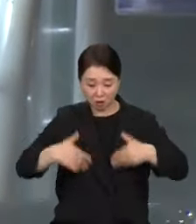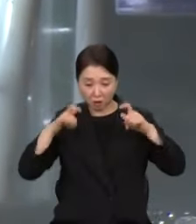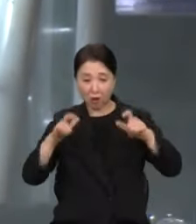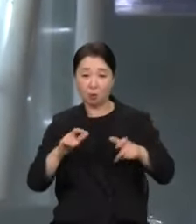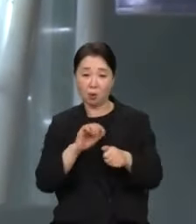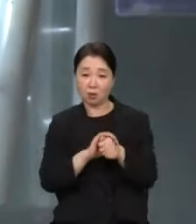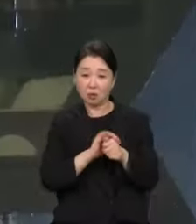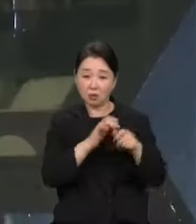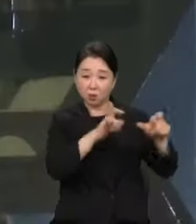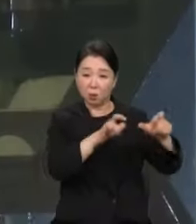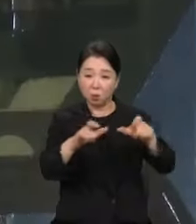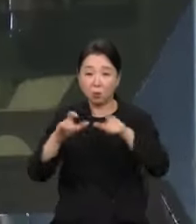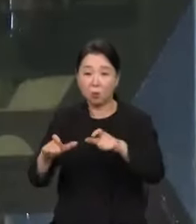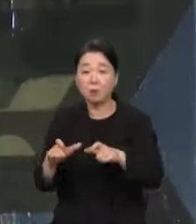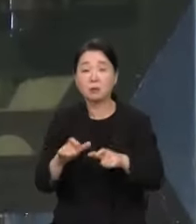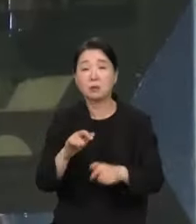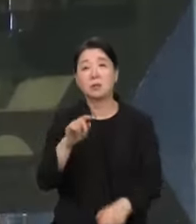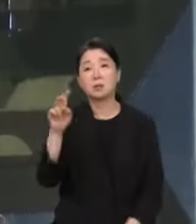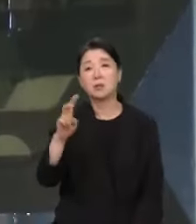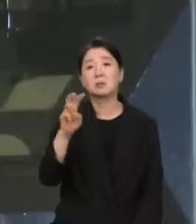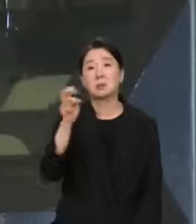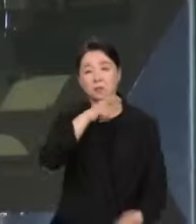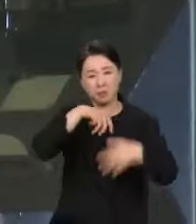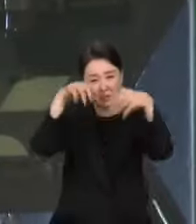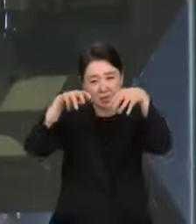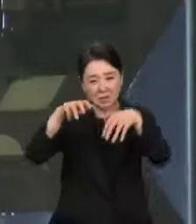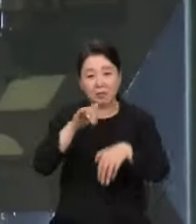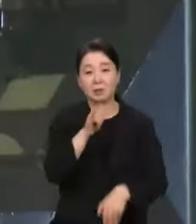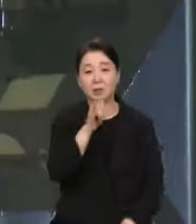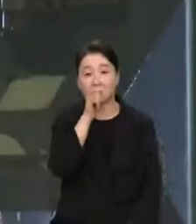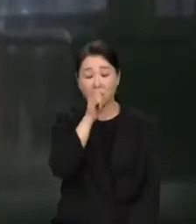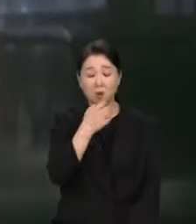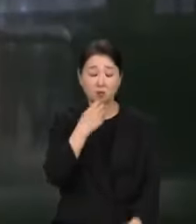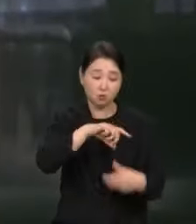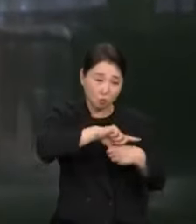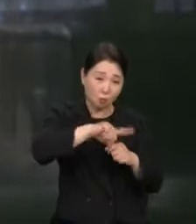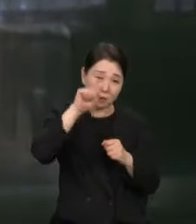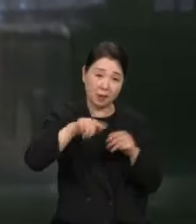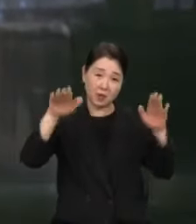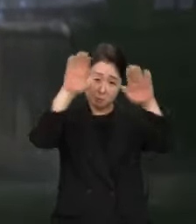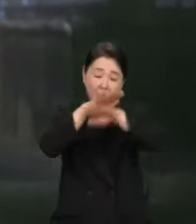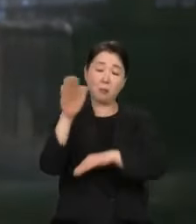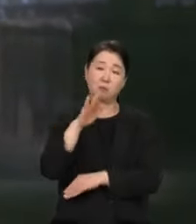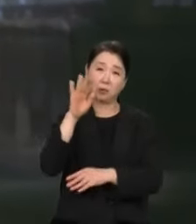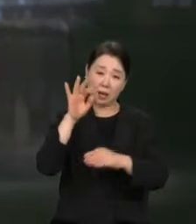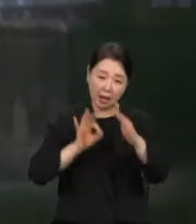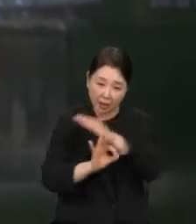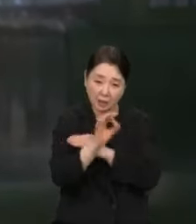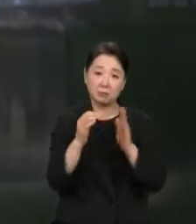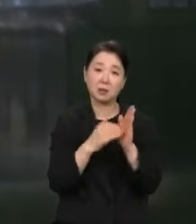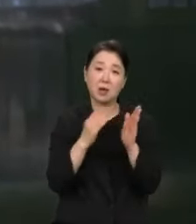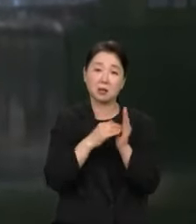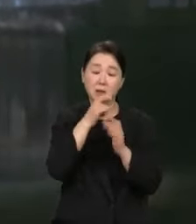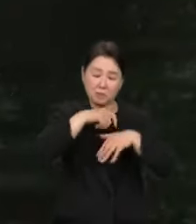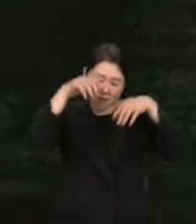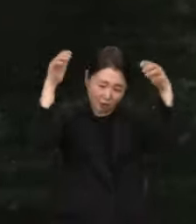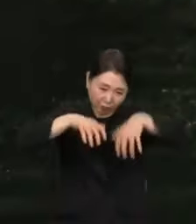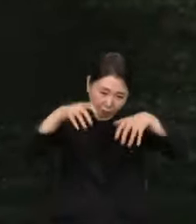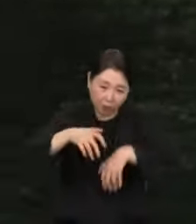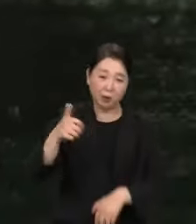경상권에 20에서 30mm 비가 내리고 수도권에도 내일 밤부터 아 까지 많게는